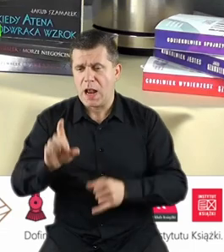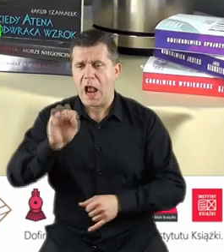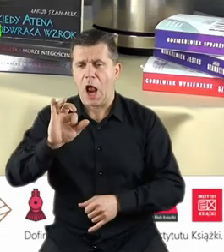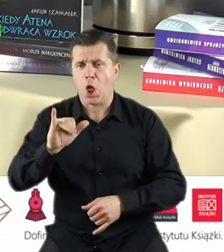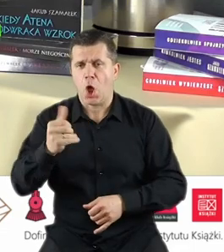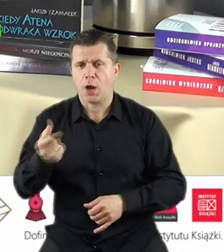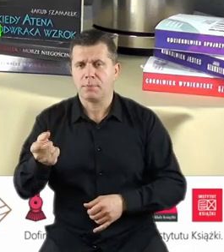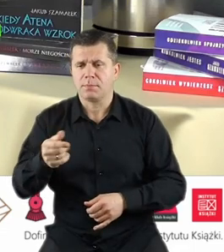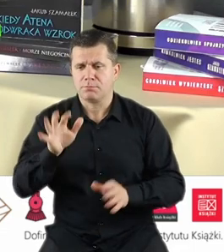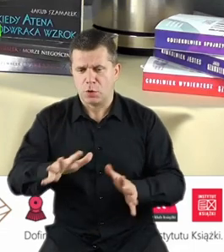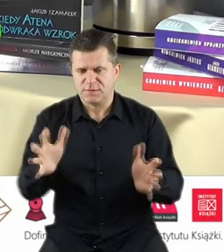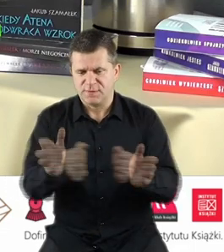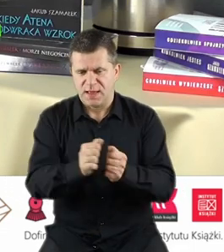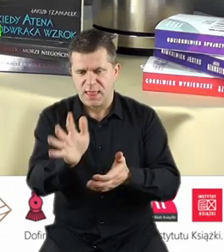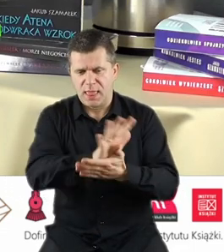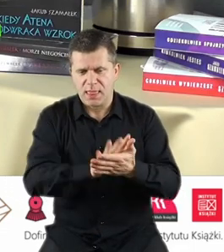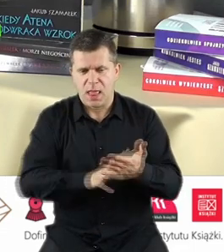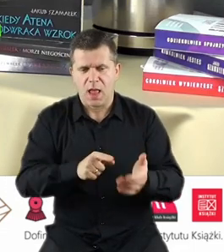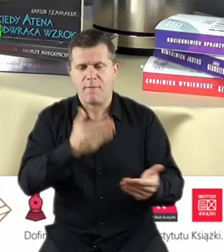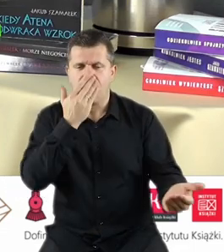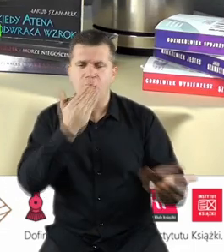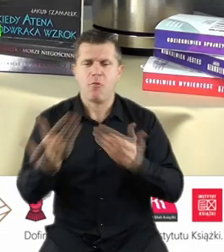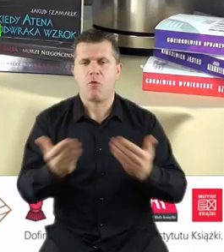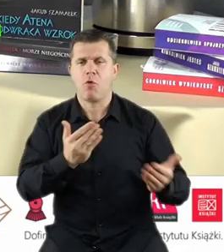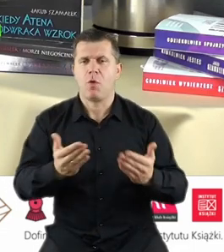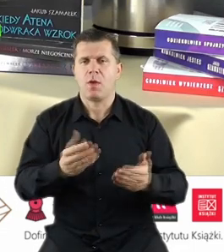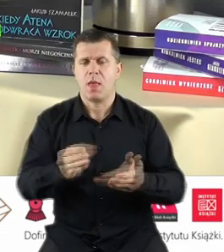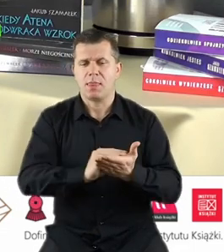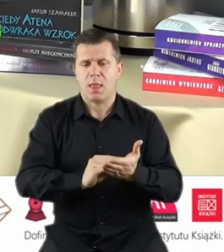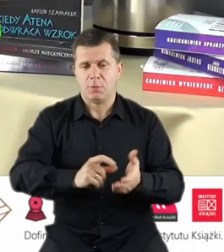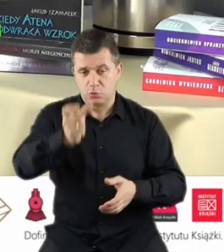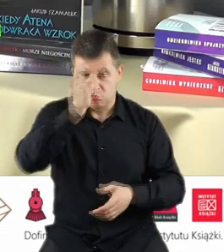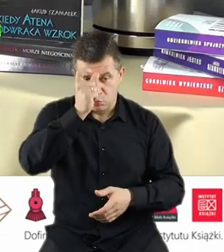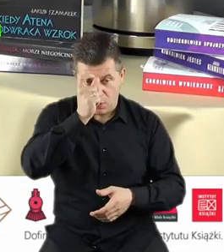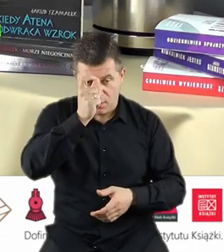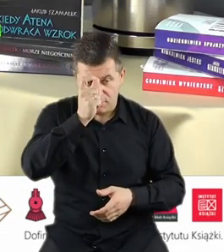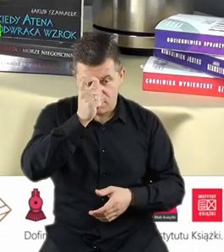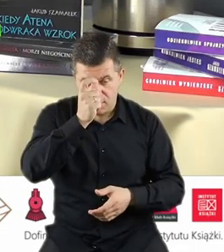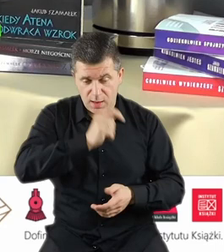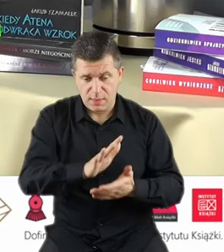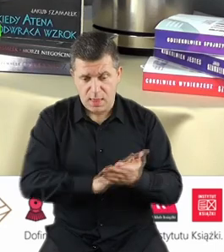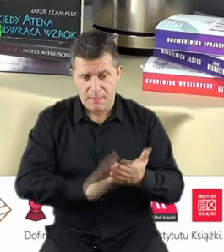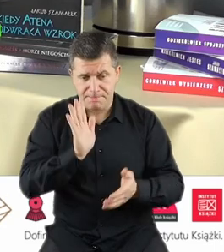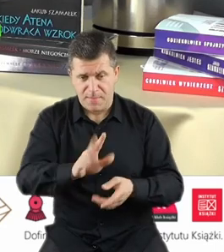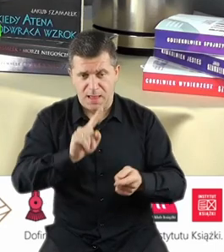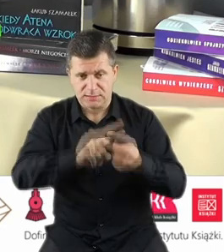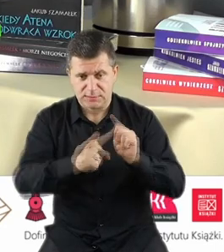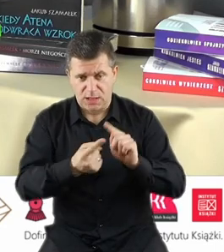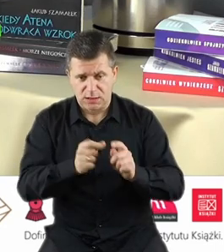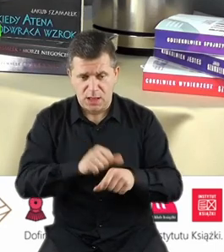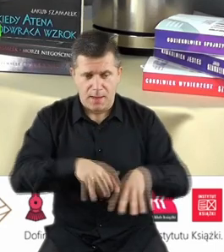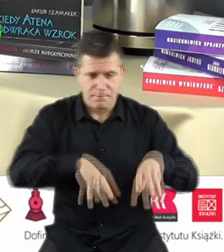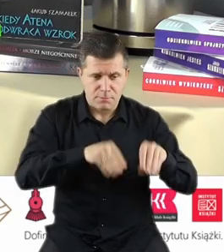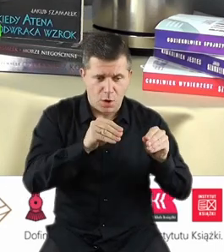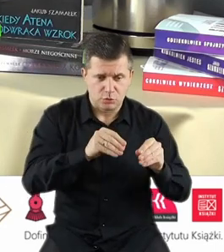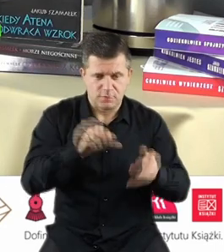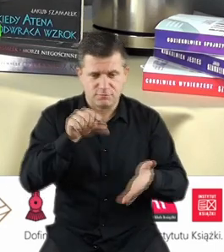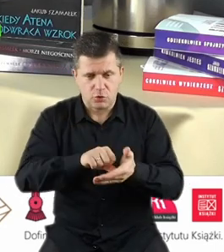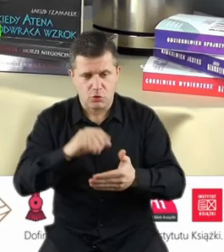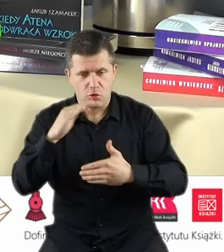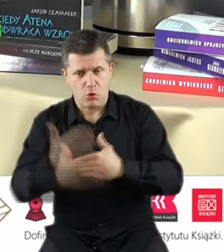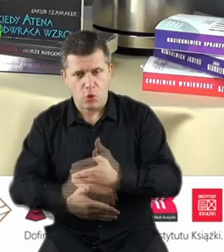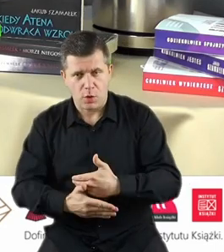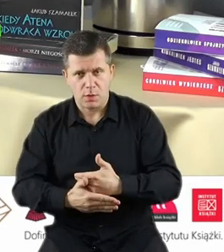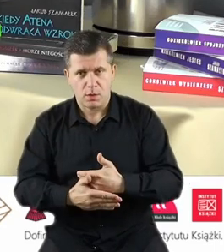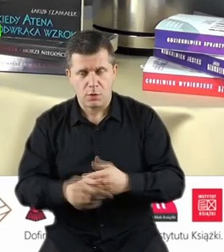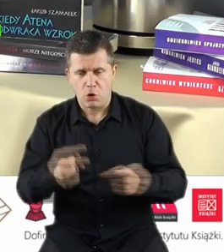tekst, który wygląda jak tekst, który napisał człowiek i ten tekst ma sens, ma początek, środek i koniec i